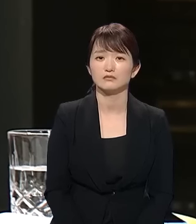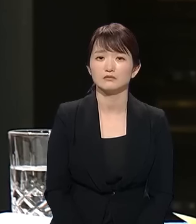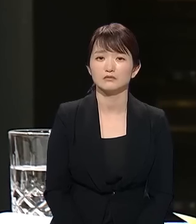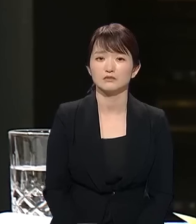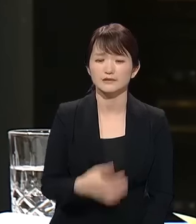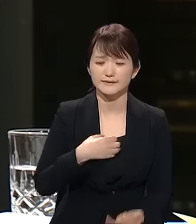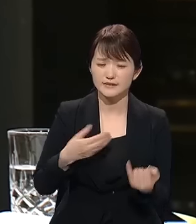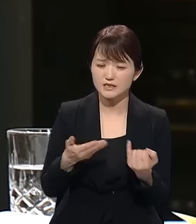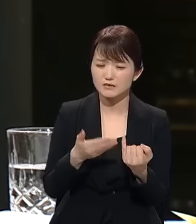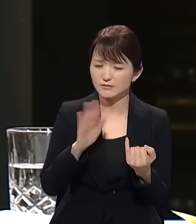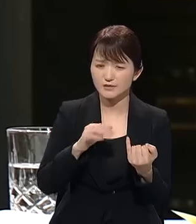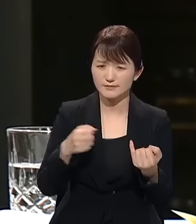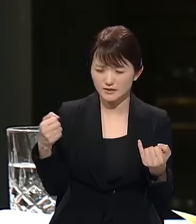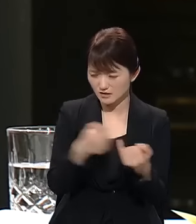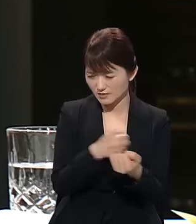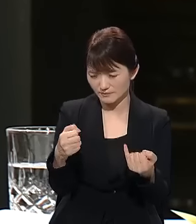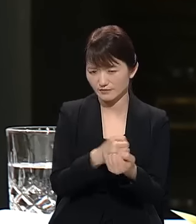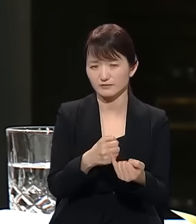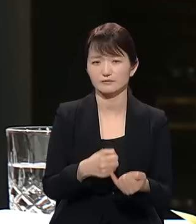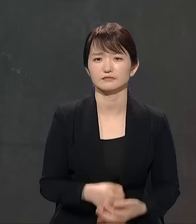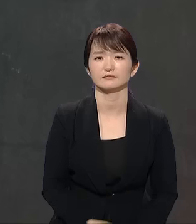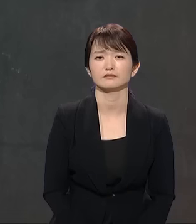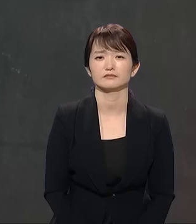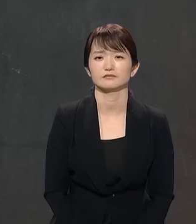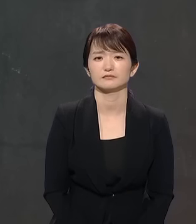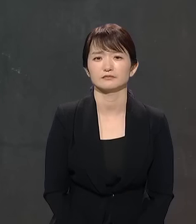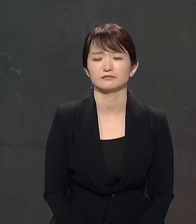학대잖아요. 체크포인트 짚어보죠.